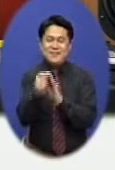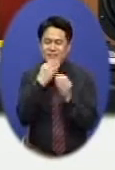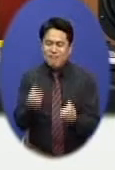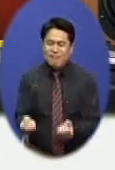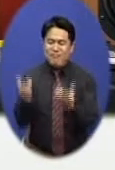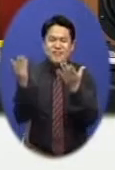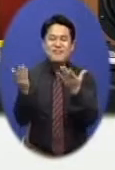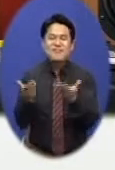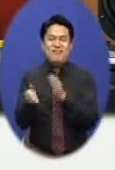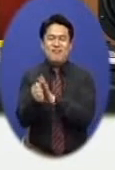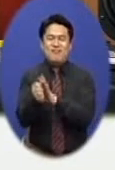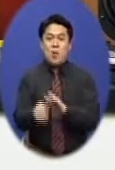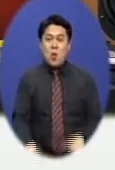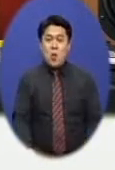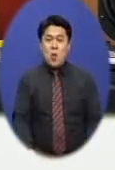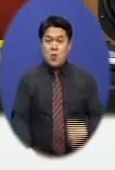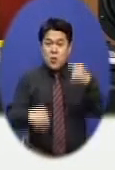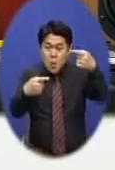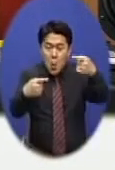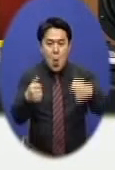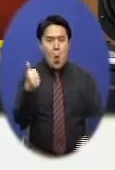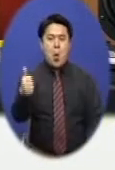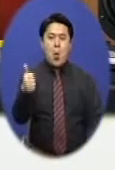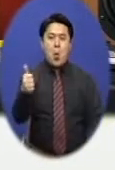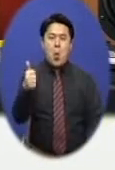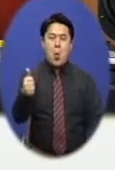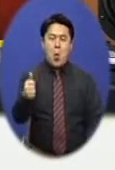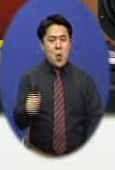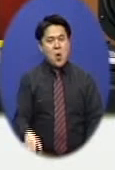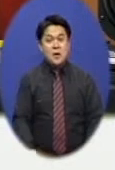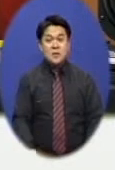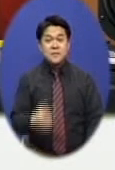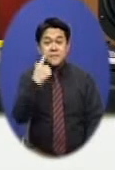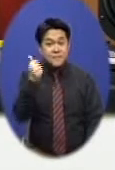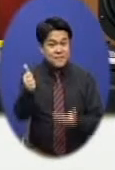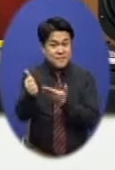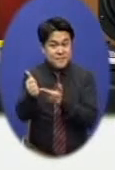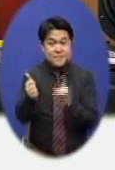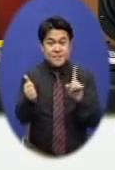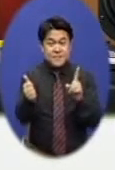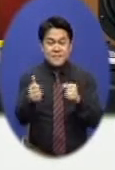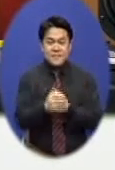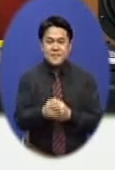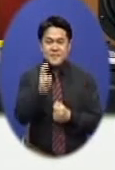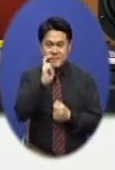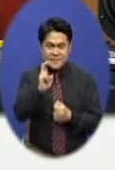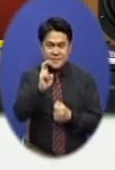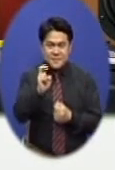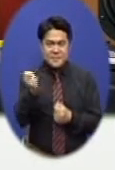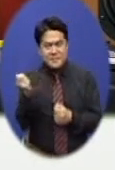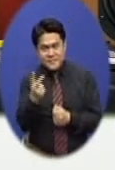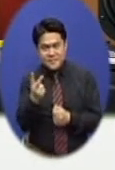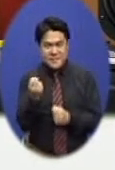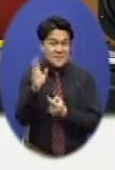아유, 그러면 좋은 날 태어나셨네. 네. 1월 1일 날. 네. 어머니. 와. 네. 친정 아버님에게 네. 이렇게 노래로 또